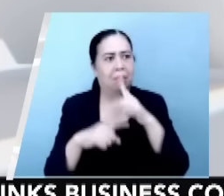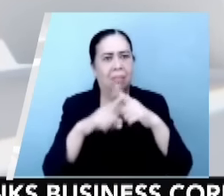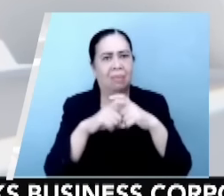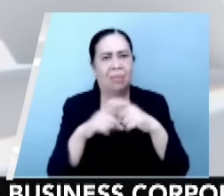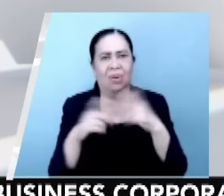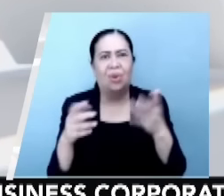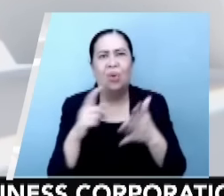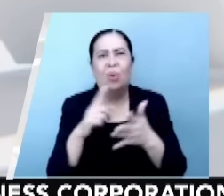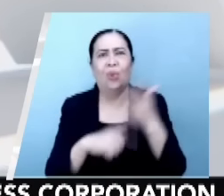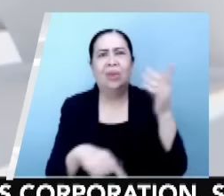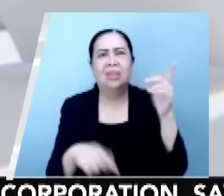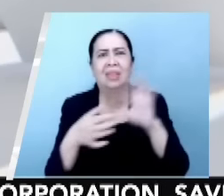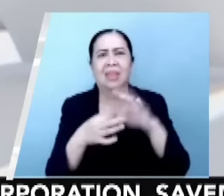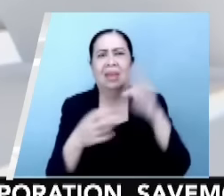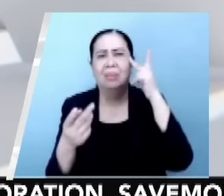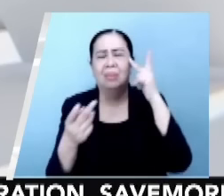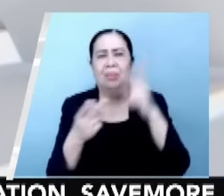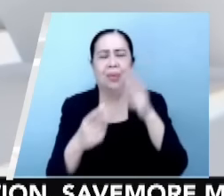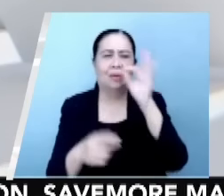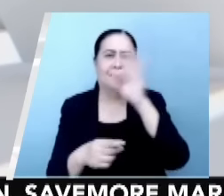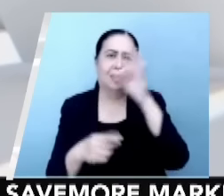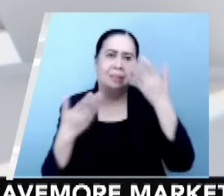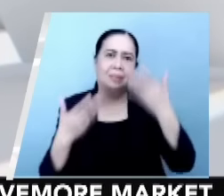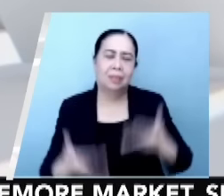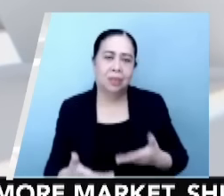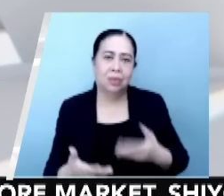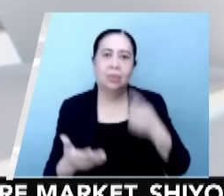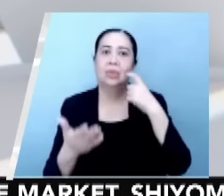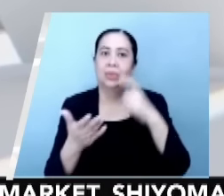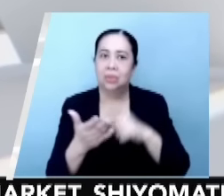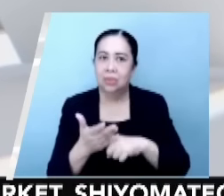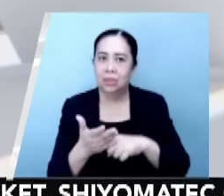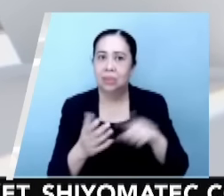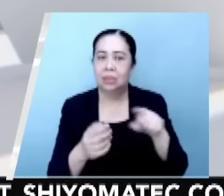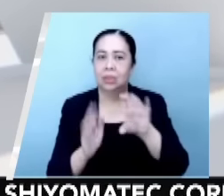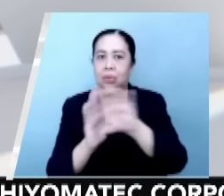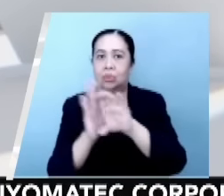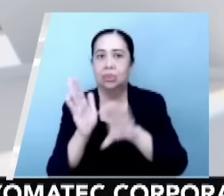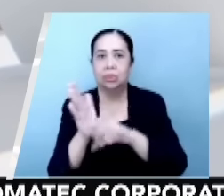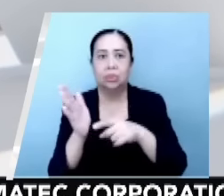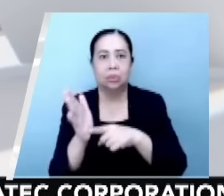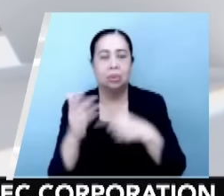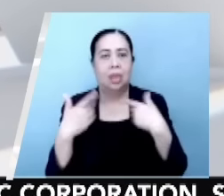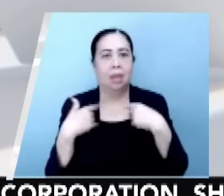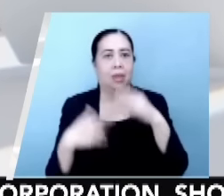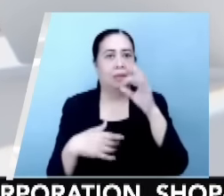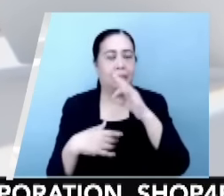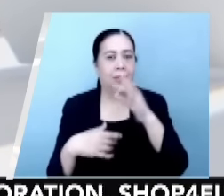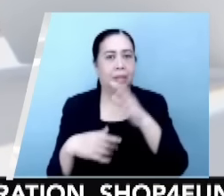kanyang pagiging Pilipino. Kinikilala aniya ng konstitusyon ang mga may Pilipinong ina bilang